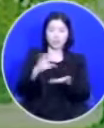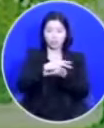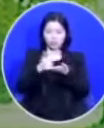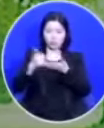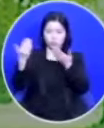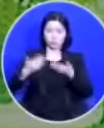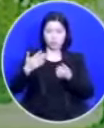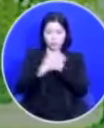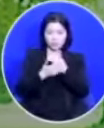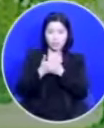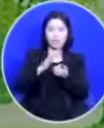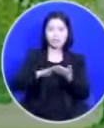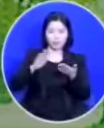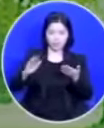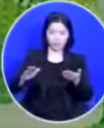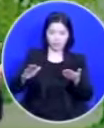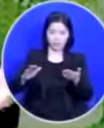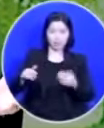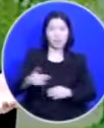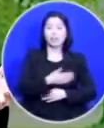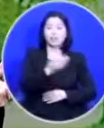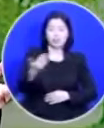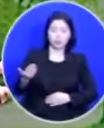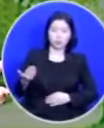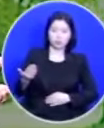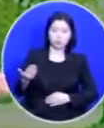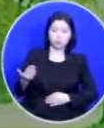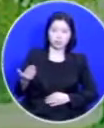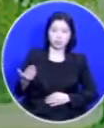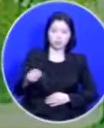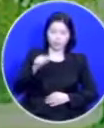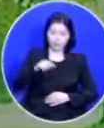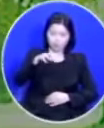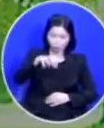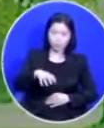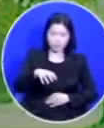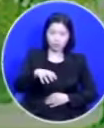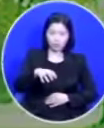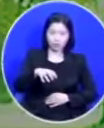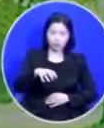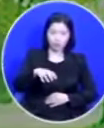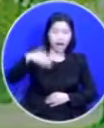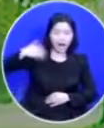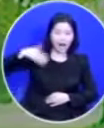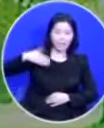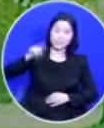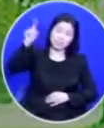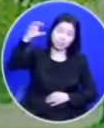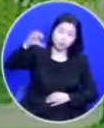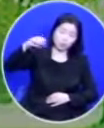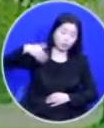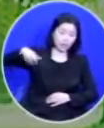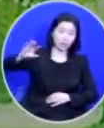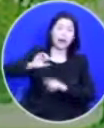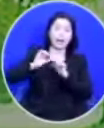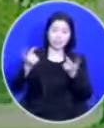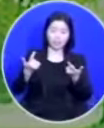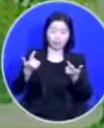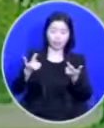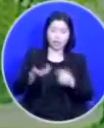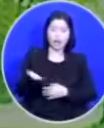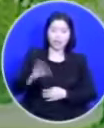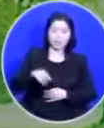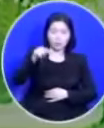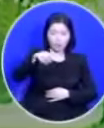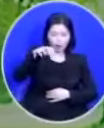은혜입니다 여러분 여기서 아직 1000곡 강과 아니죠 여기서